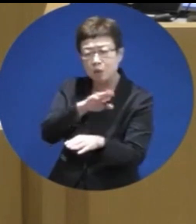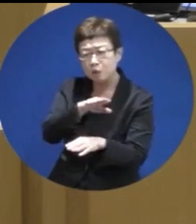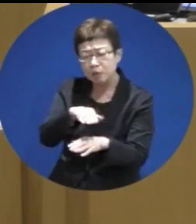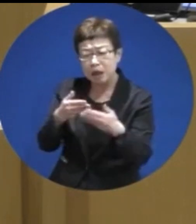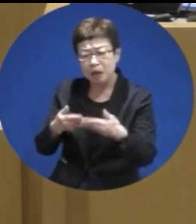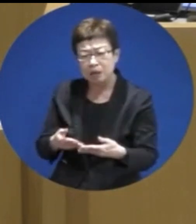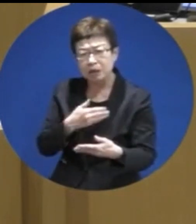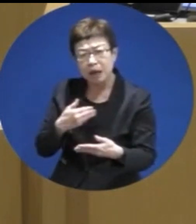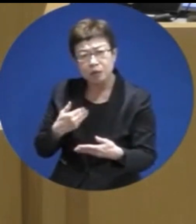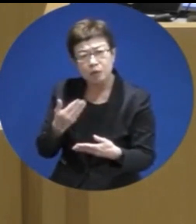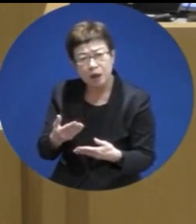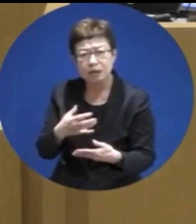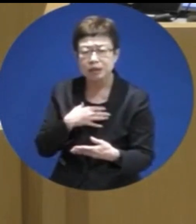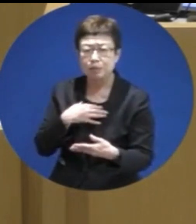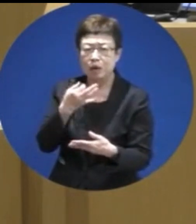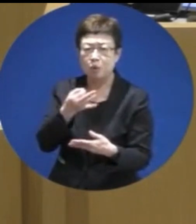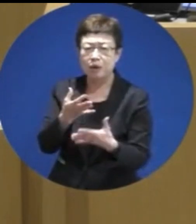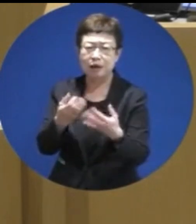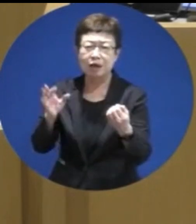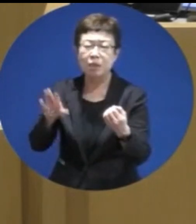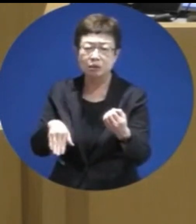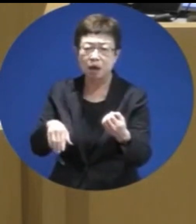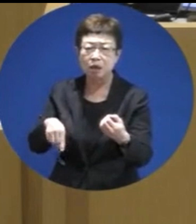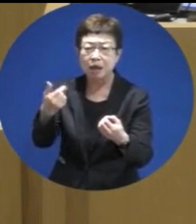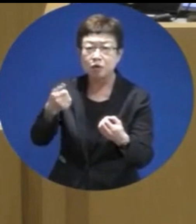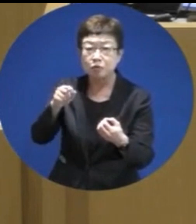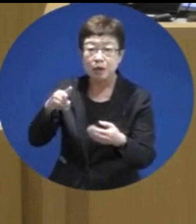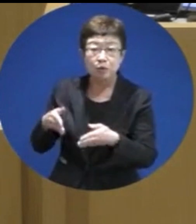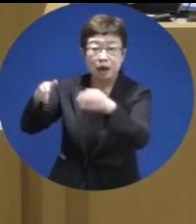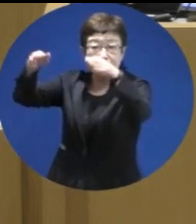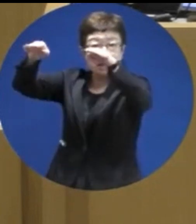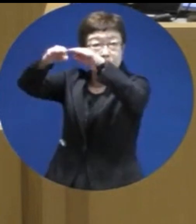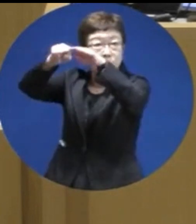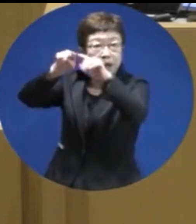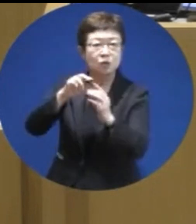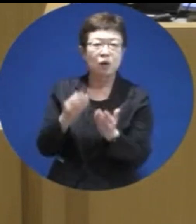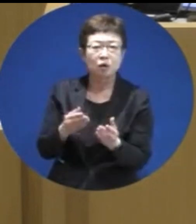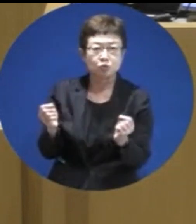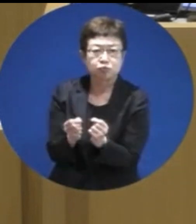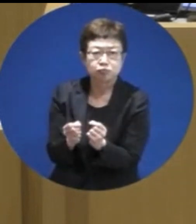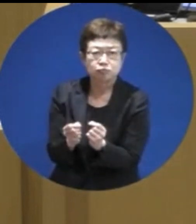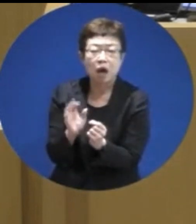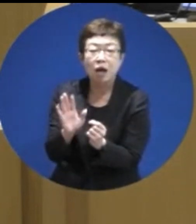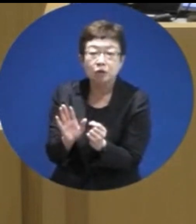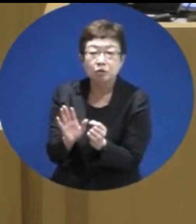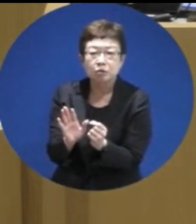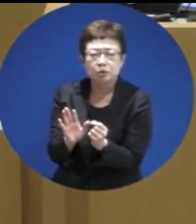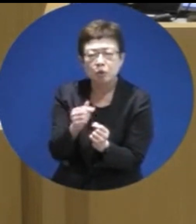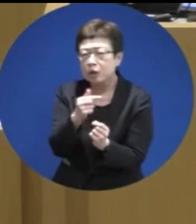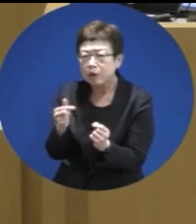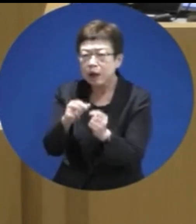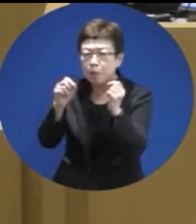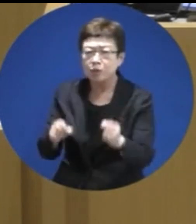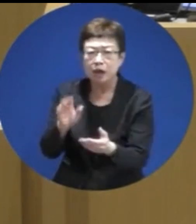全を心配する意見も多数上がりました。150メートルの高さの建物が小学校に隣接することによって生じる様